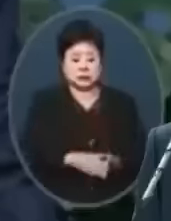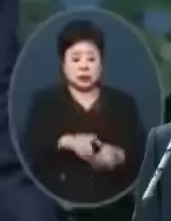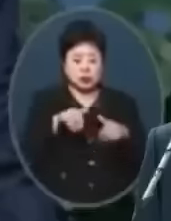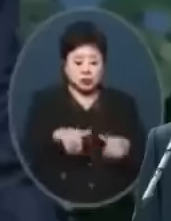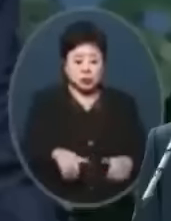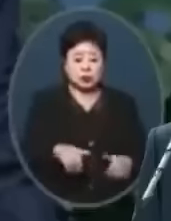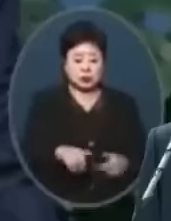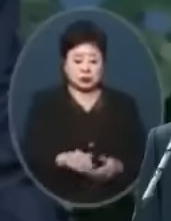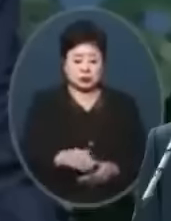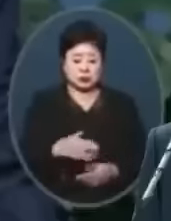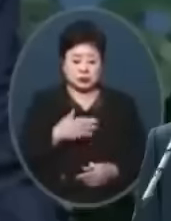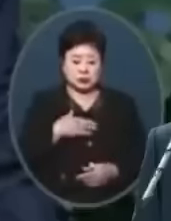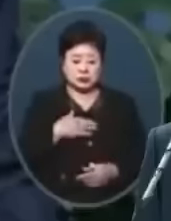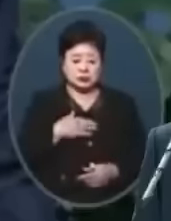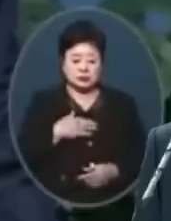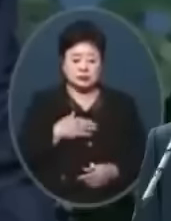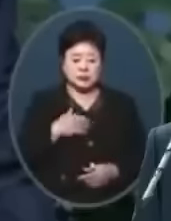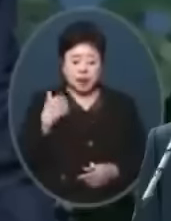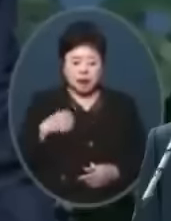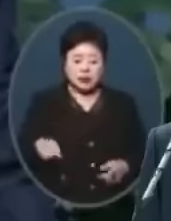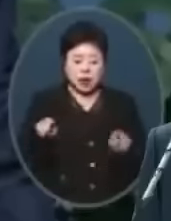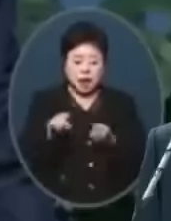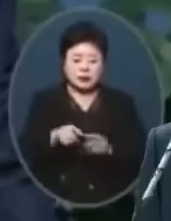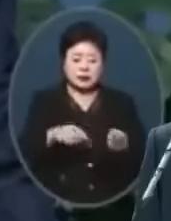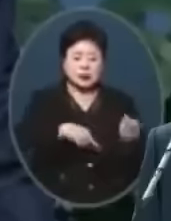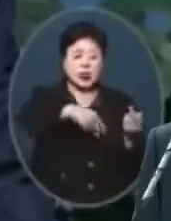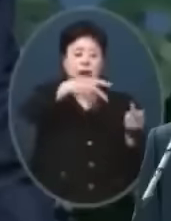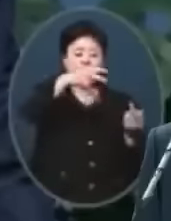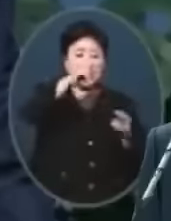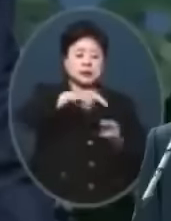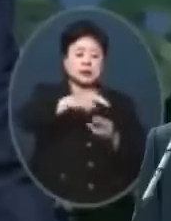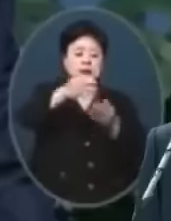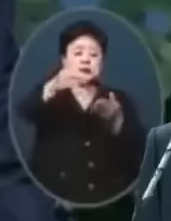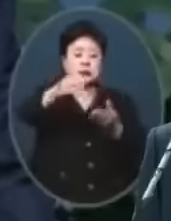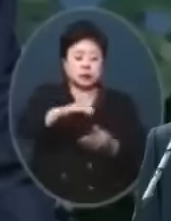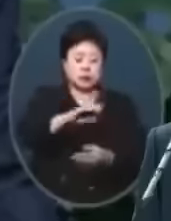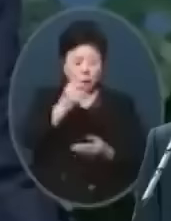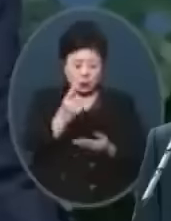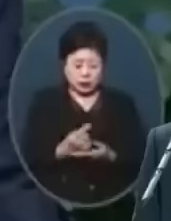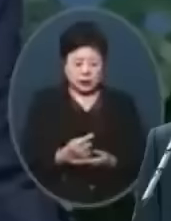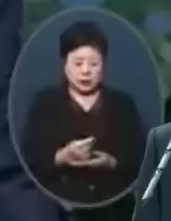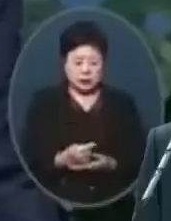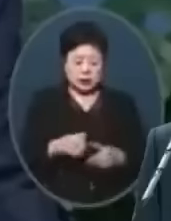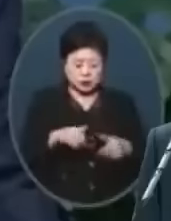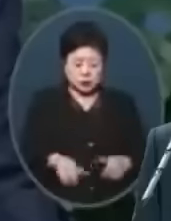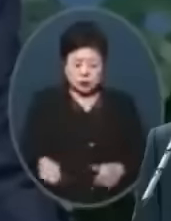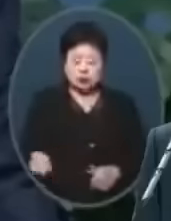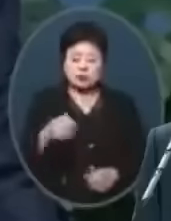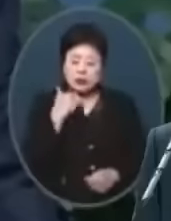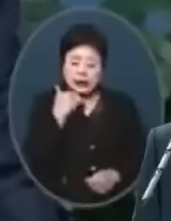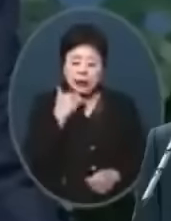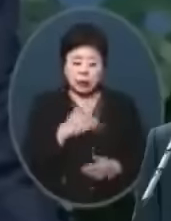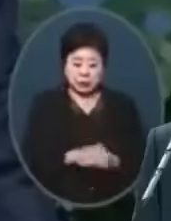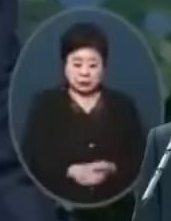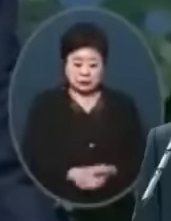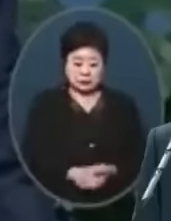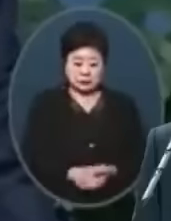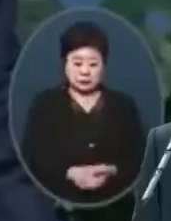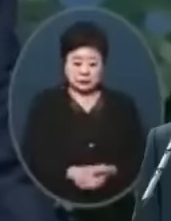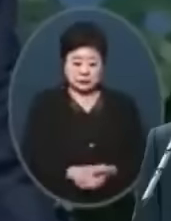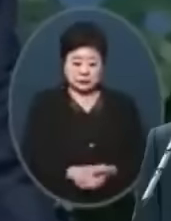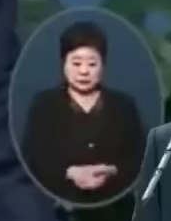종들 보고 난 아이와 함께 저 위에 올라가서 하나님께 제사 지내고 올 테니 여기 기다려라.